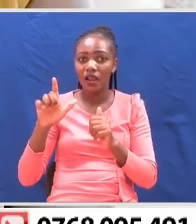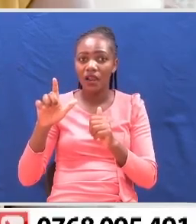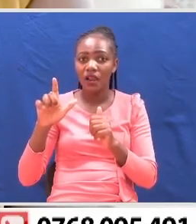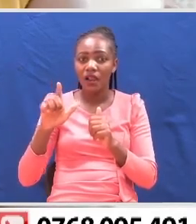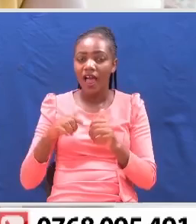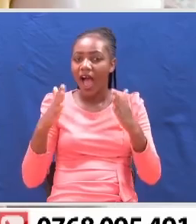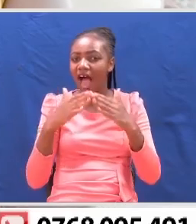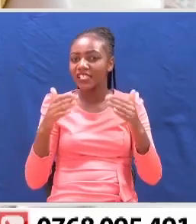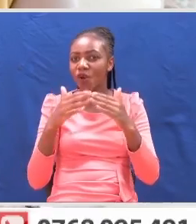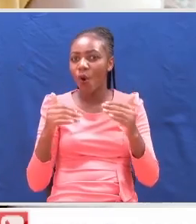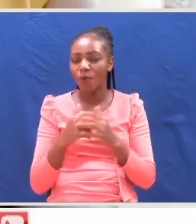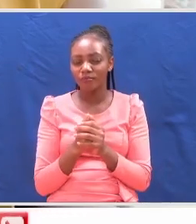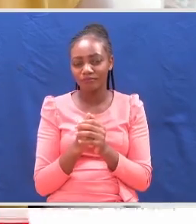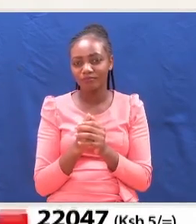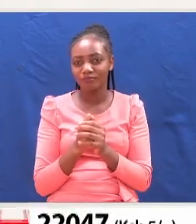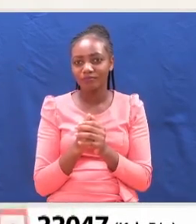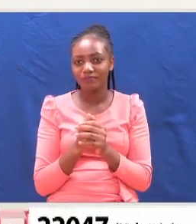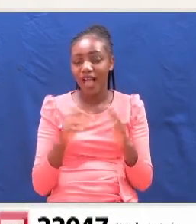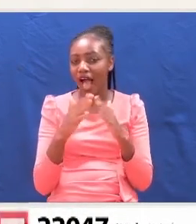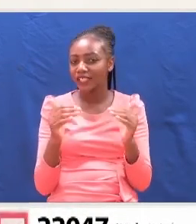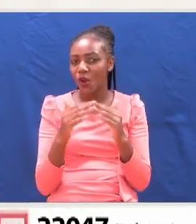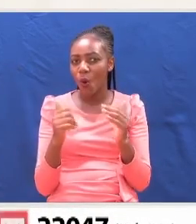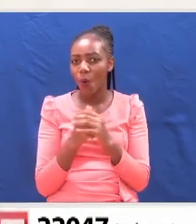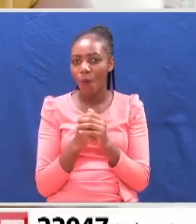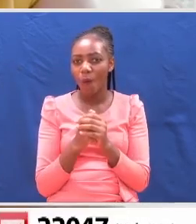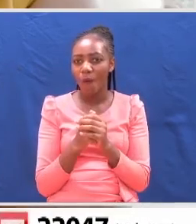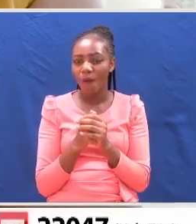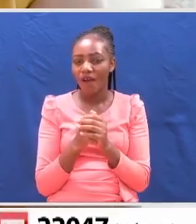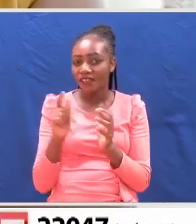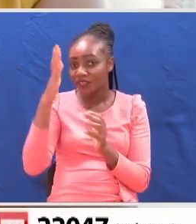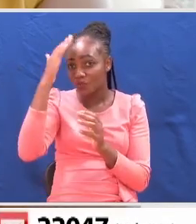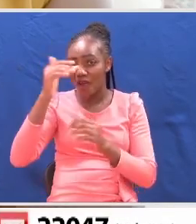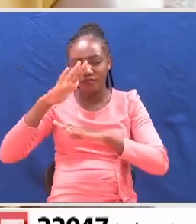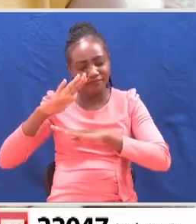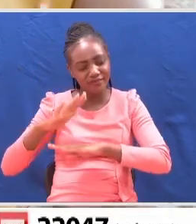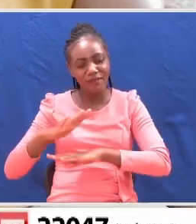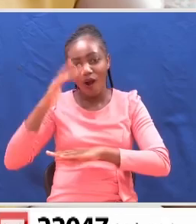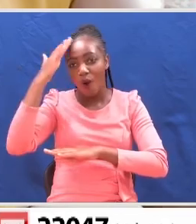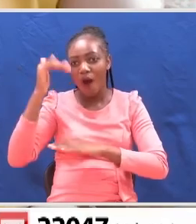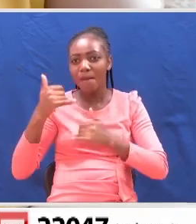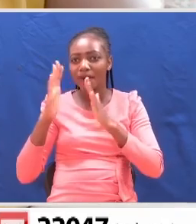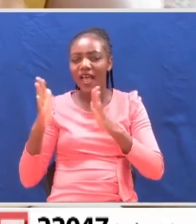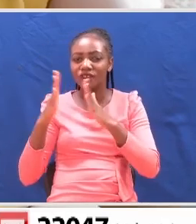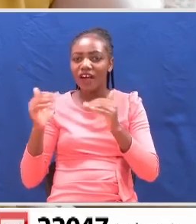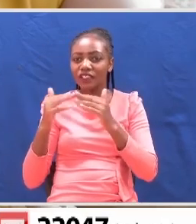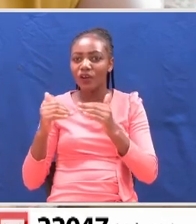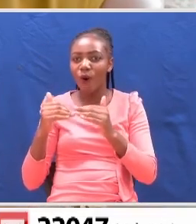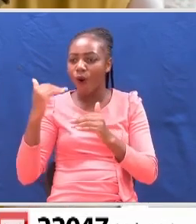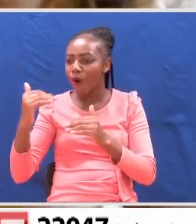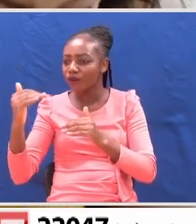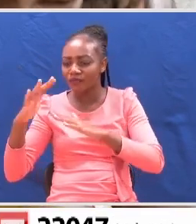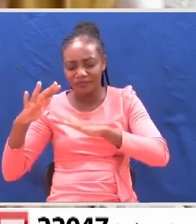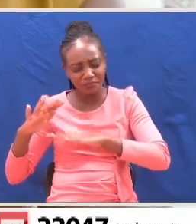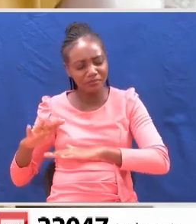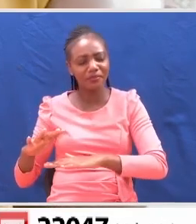ya Arsenal. Ah, kuna sababu. Kuna sababu umetulia, manake wale watu heartbreak huwa iko kila wakati.